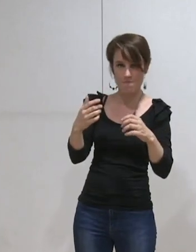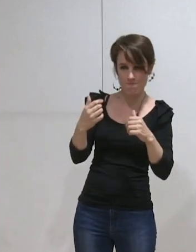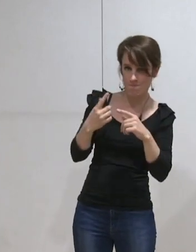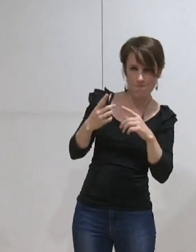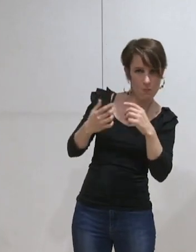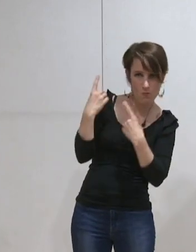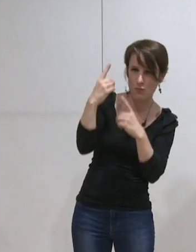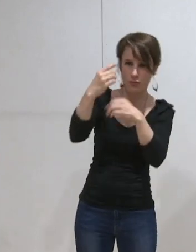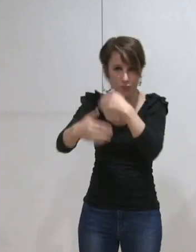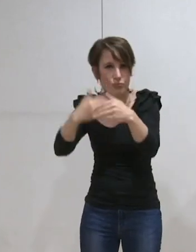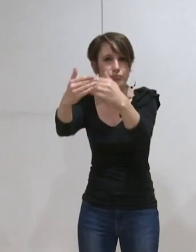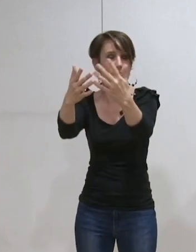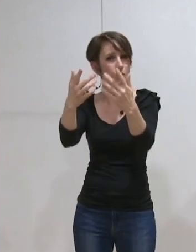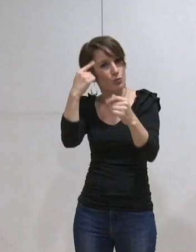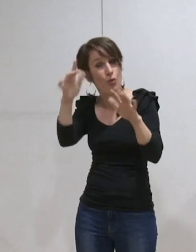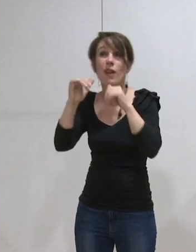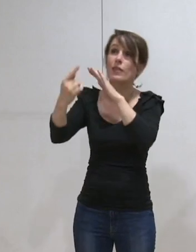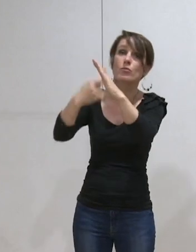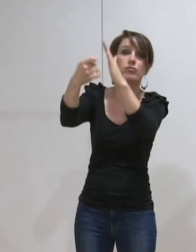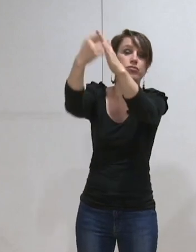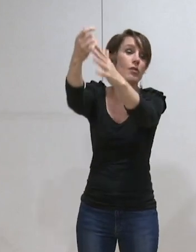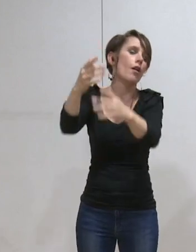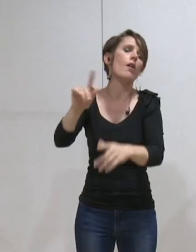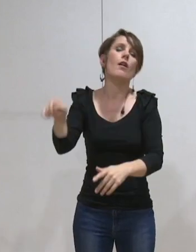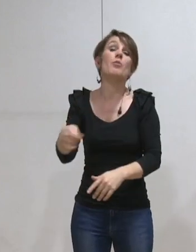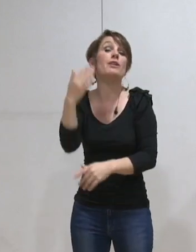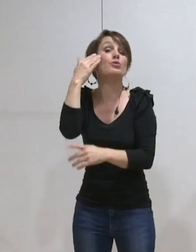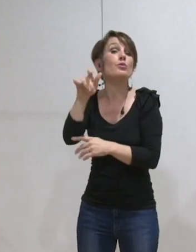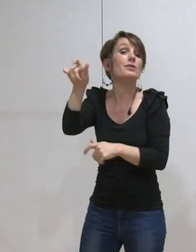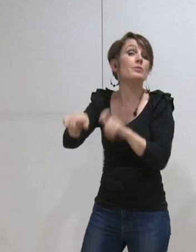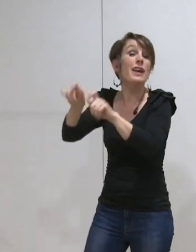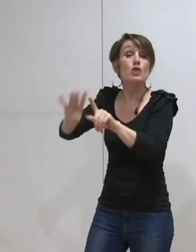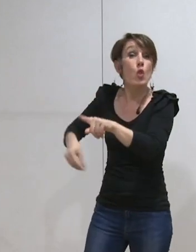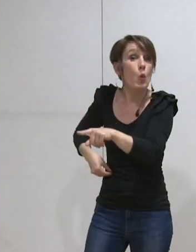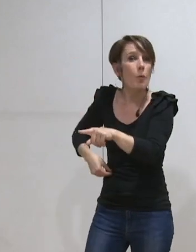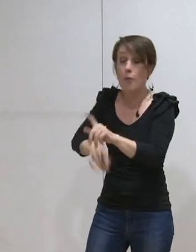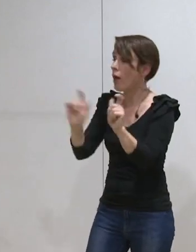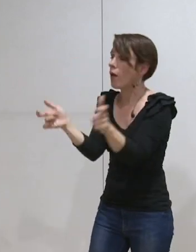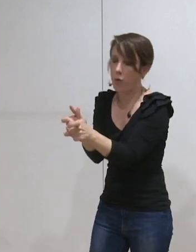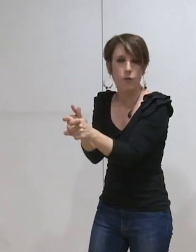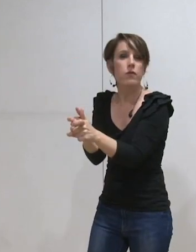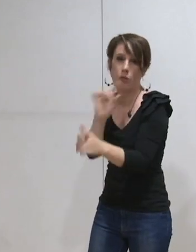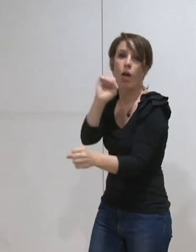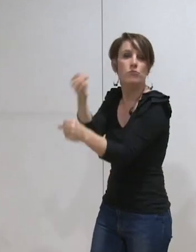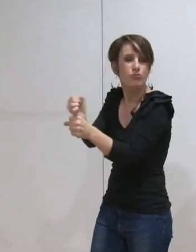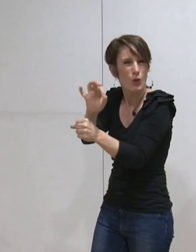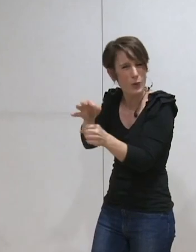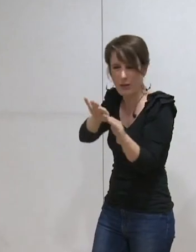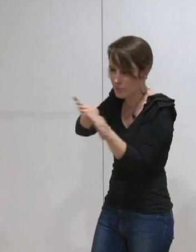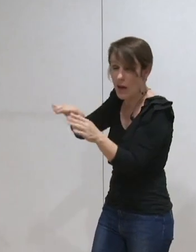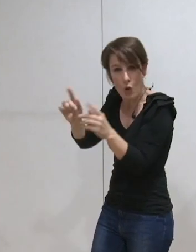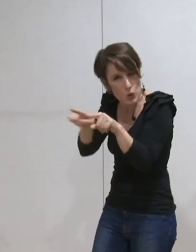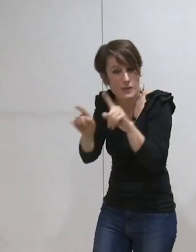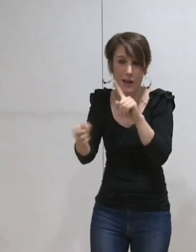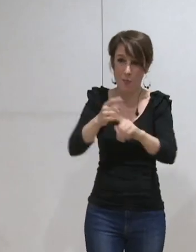cas pour l'un d'entre eux au-delà de la sanction des coupables une fois ceci identifiés dès maintenant la ville de Grenoble avec